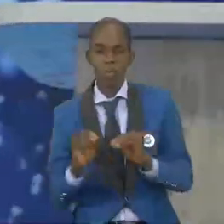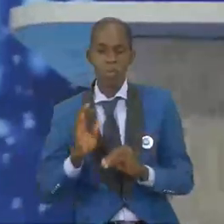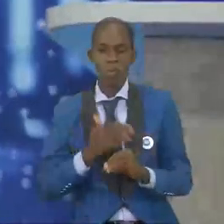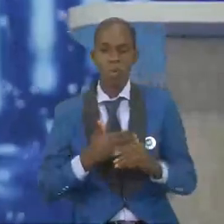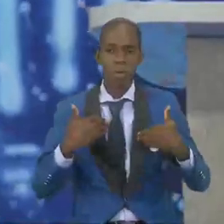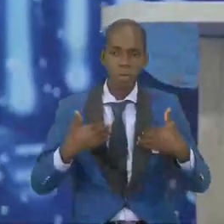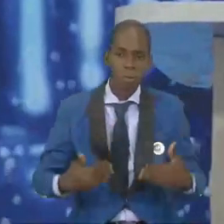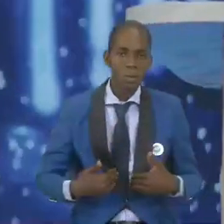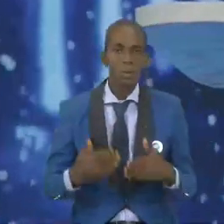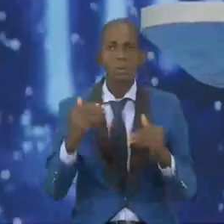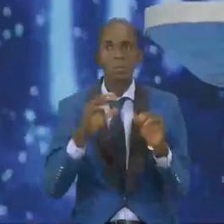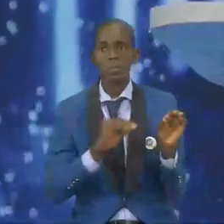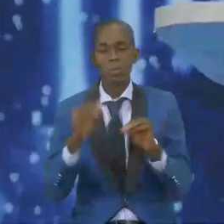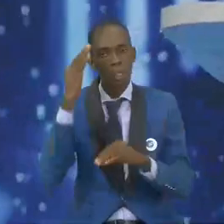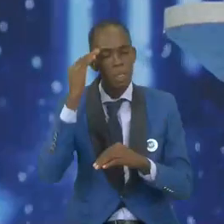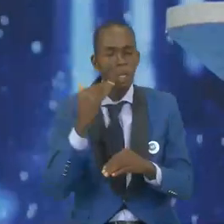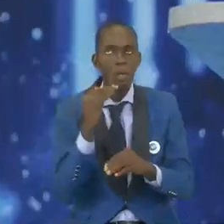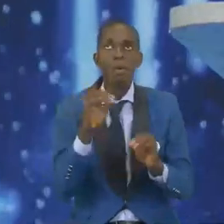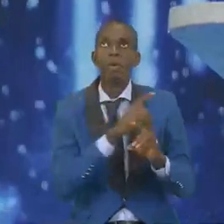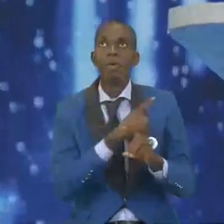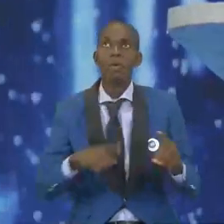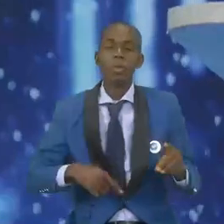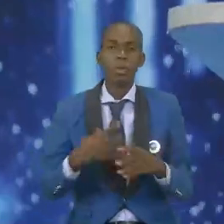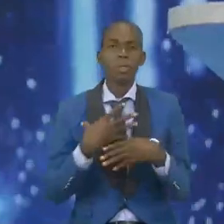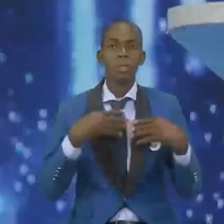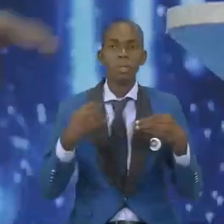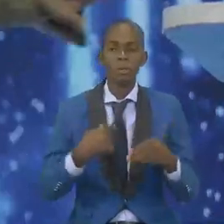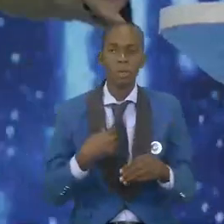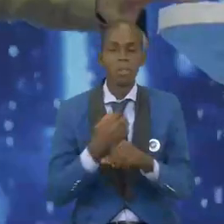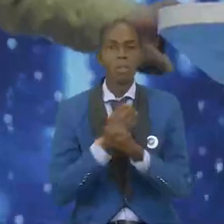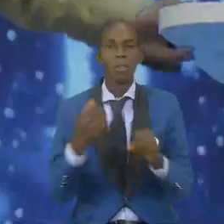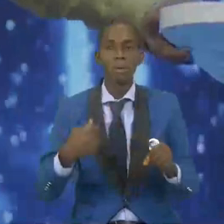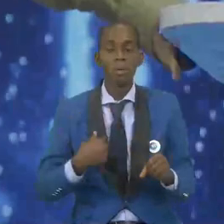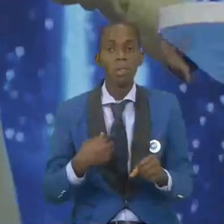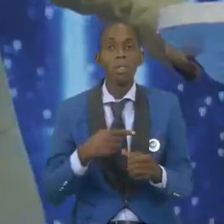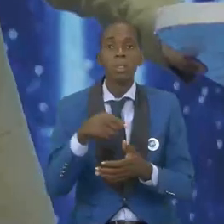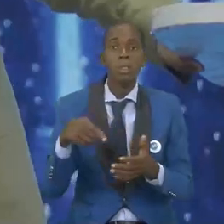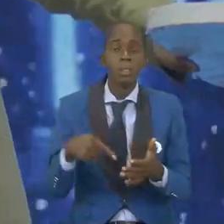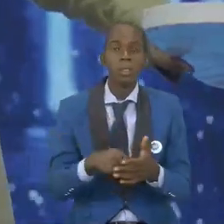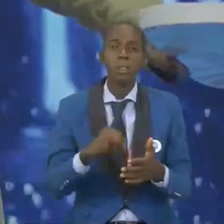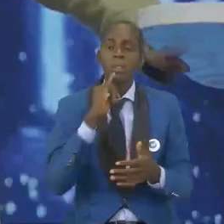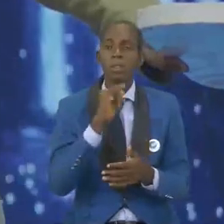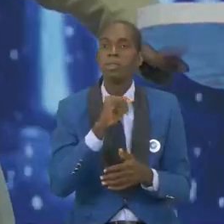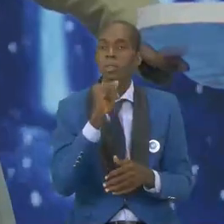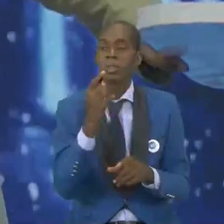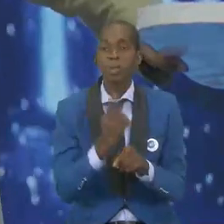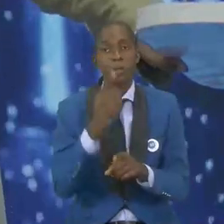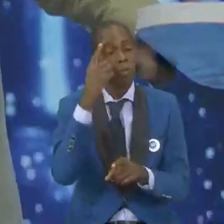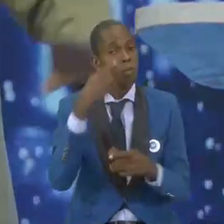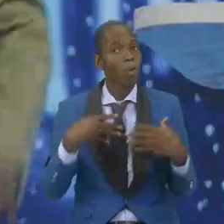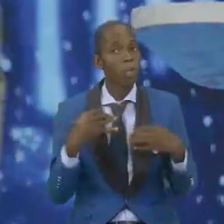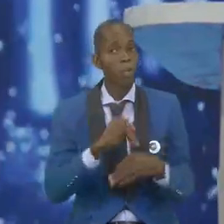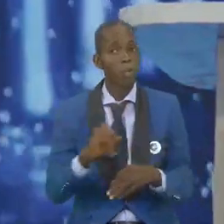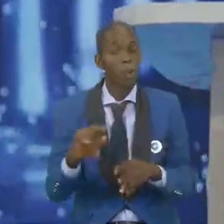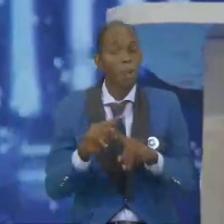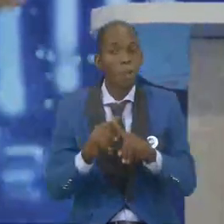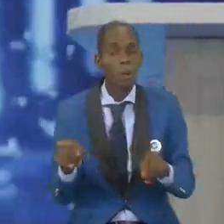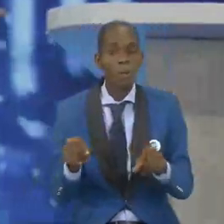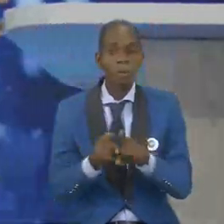le corps, oh Seigneur, exauce ma prière, guéris-moi. Non, non, non. Cette fois, ce n'est pas pour la guérison. Ceci pour